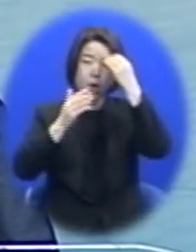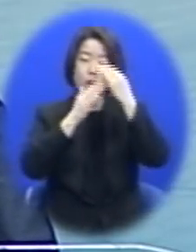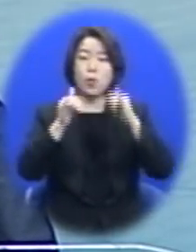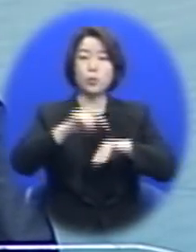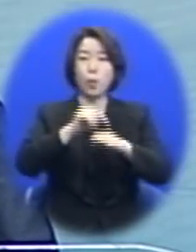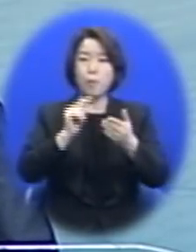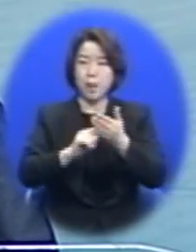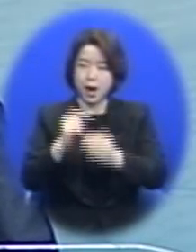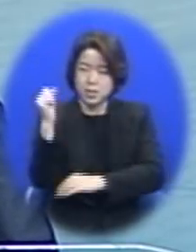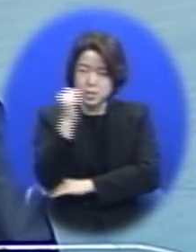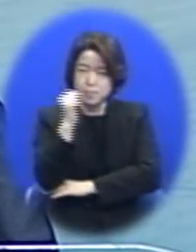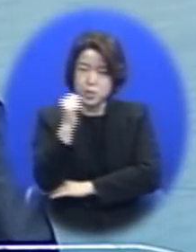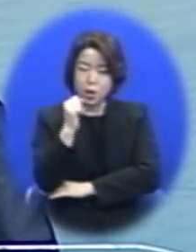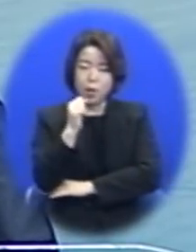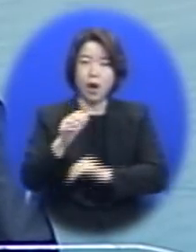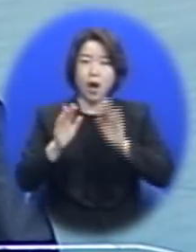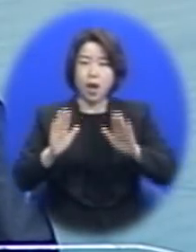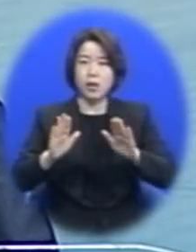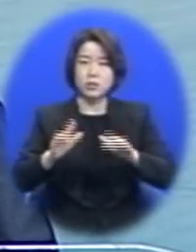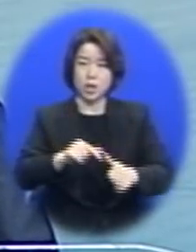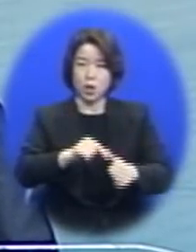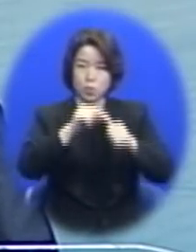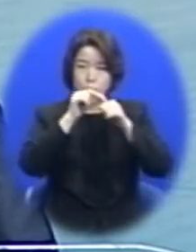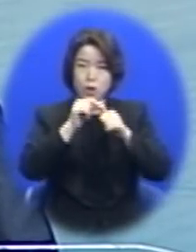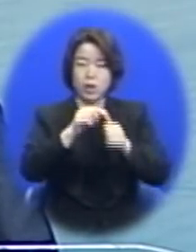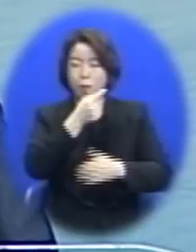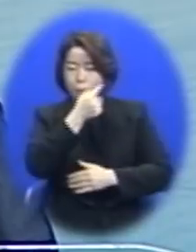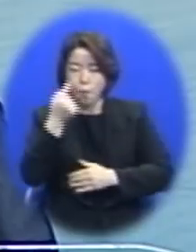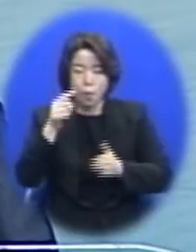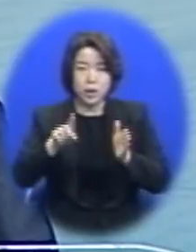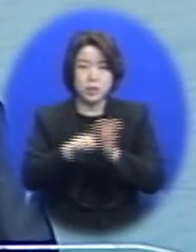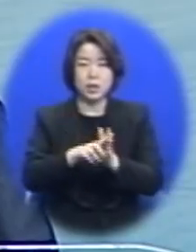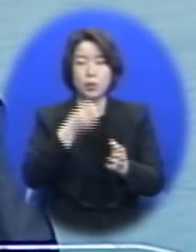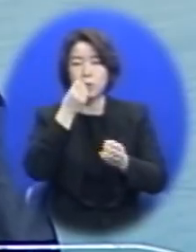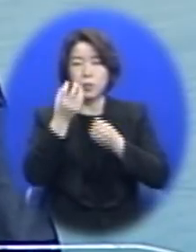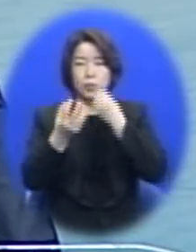구원을 확신하고 증거하게 하셨다 는 것이다